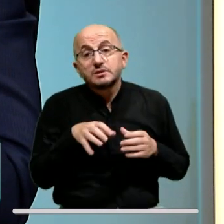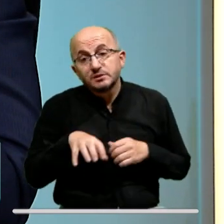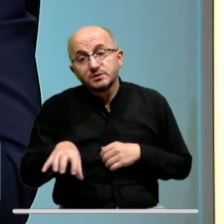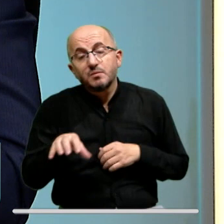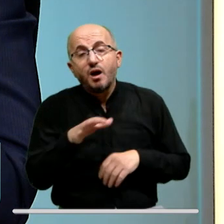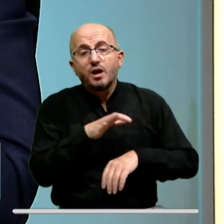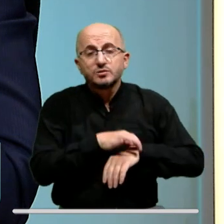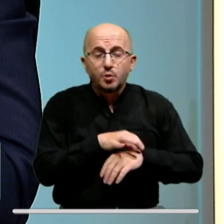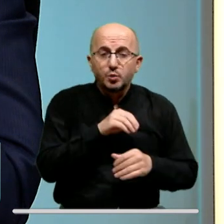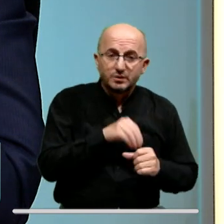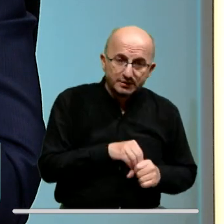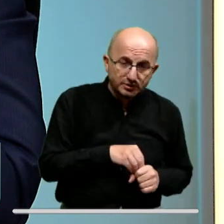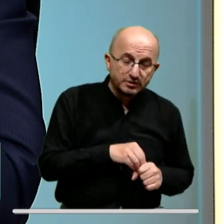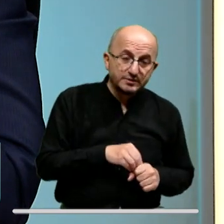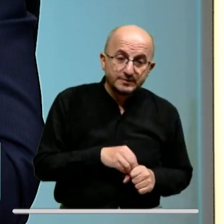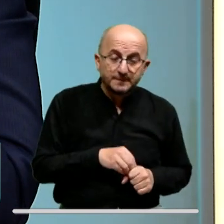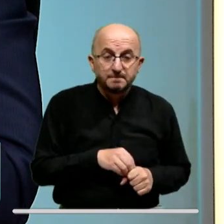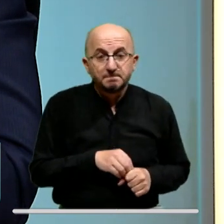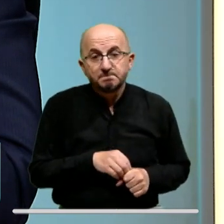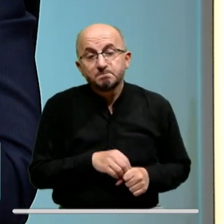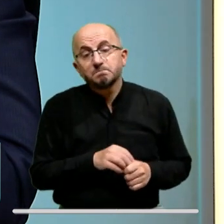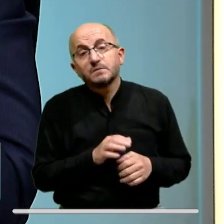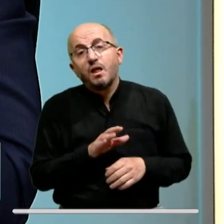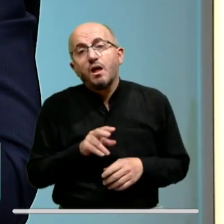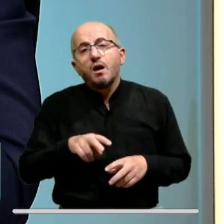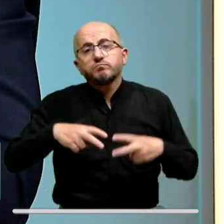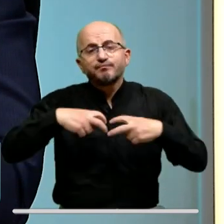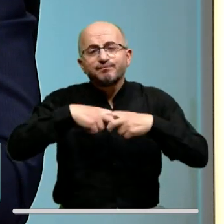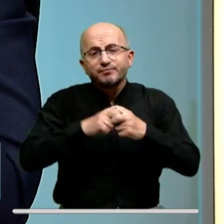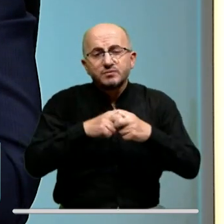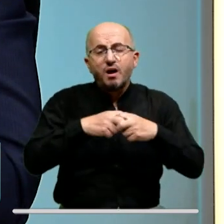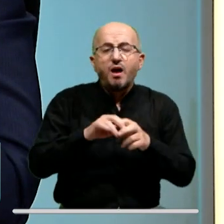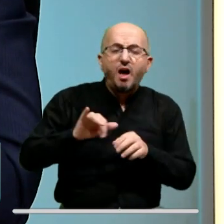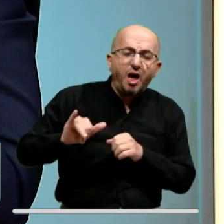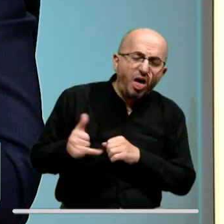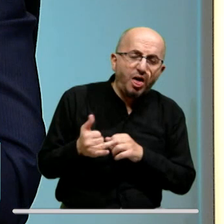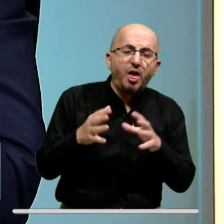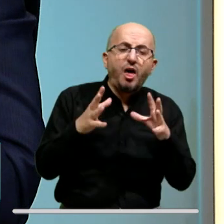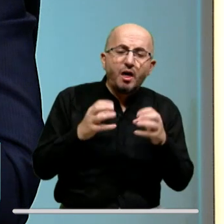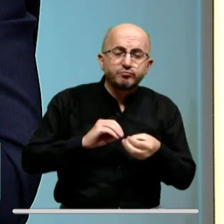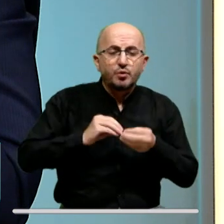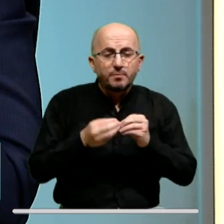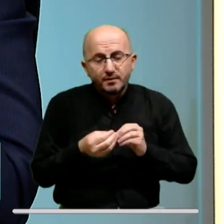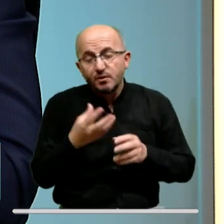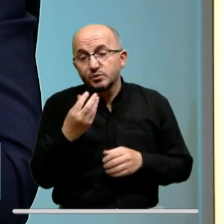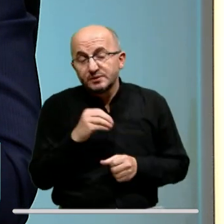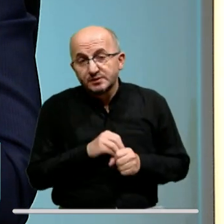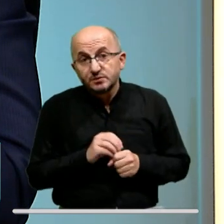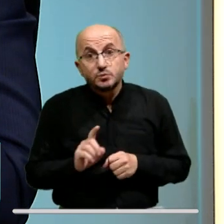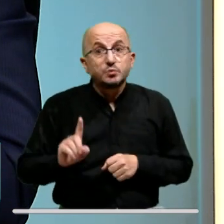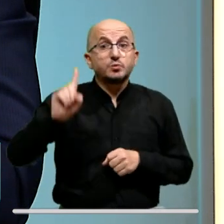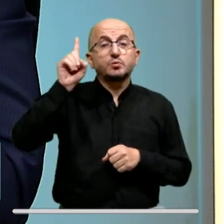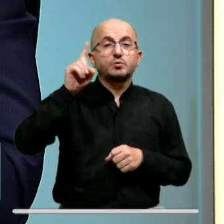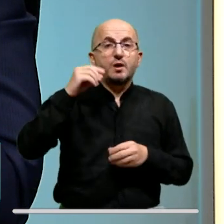efendim hasta oldukları için veya dizlerinde, ayaklarında, bacaklarında bir problem olduğu için yukarıdan